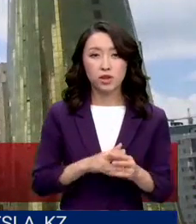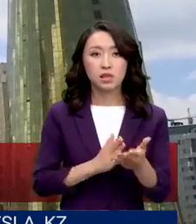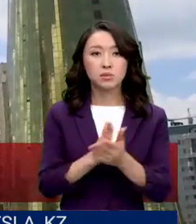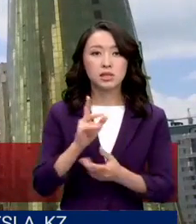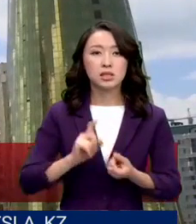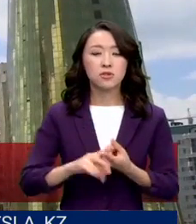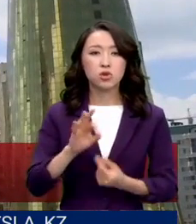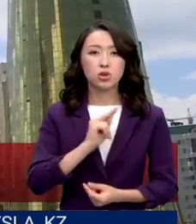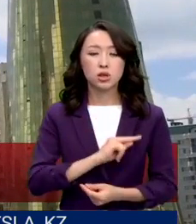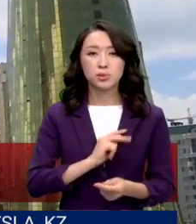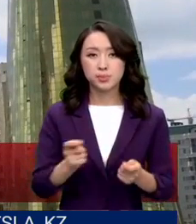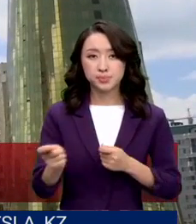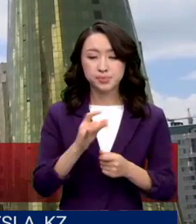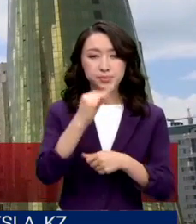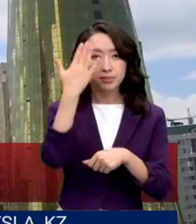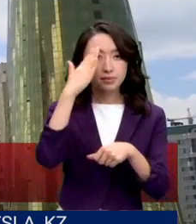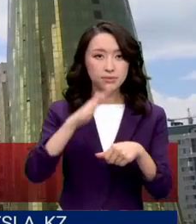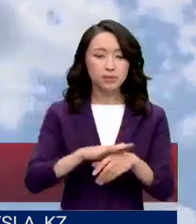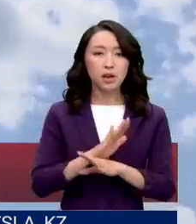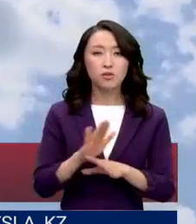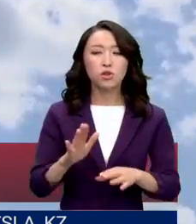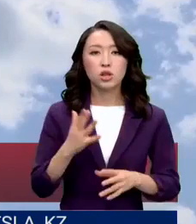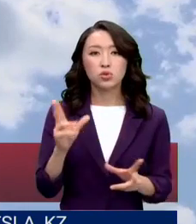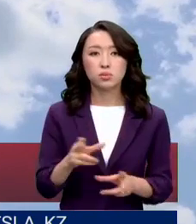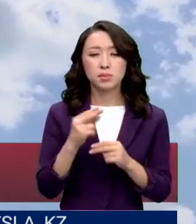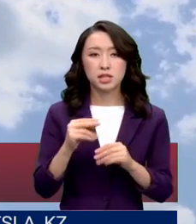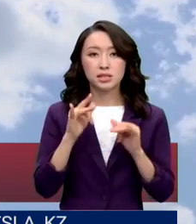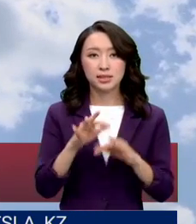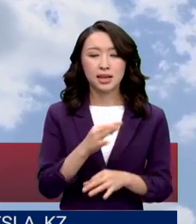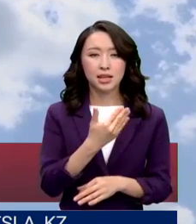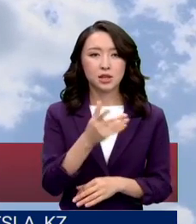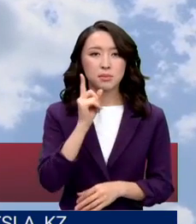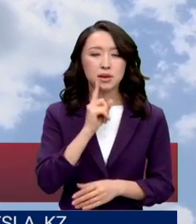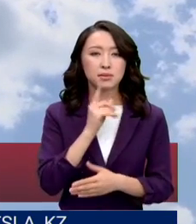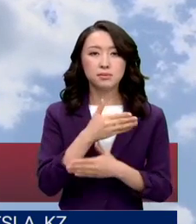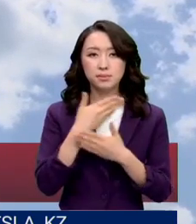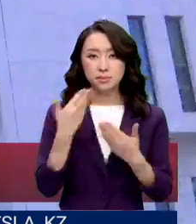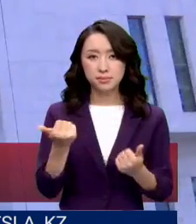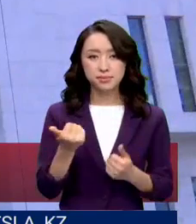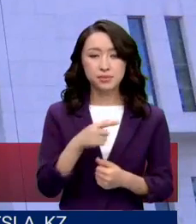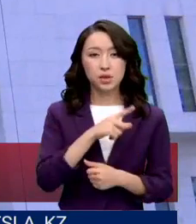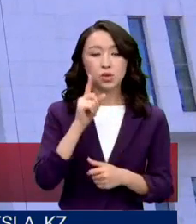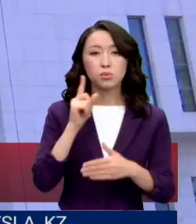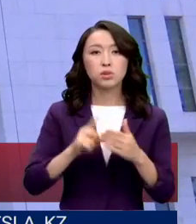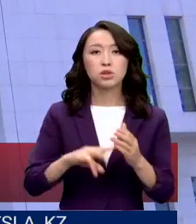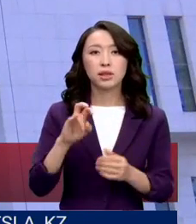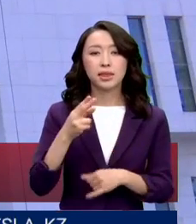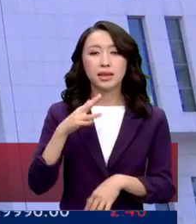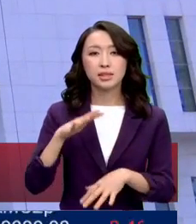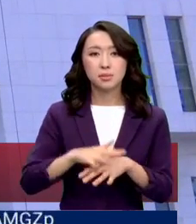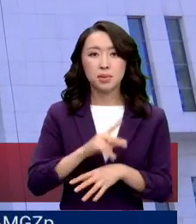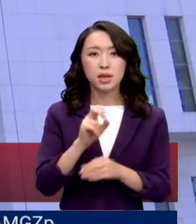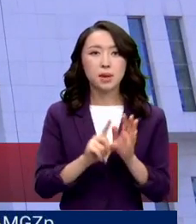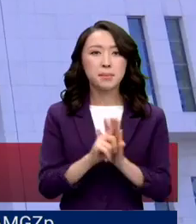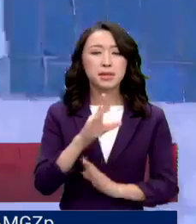зависит от работы правительства и акиматов. Вот только успешных действий от них пока нет. Рысмамбетов убежден, что Нацбанк оставит